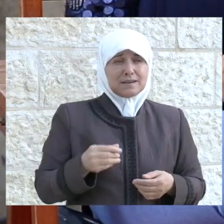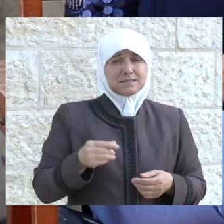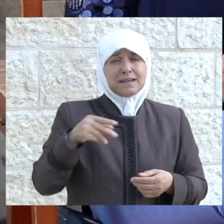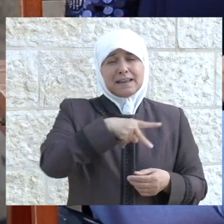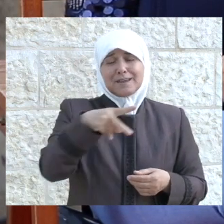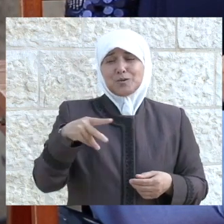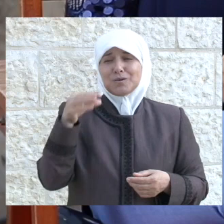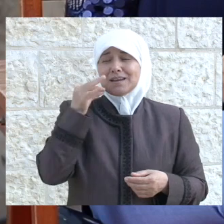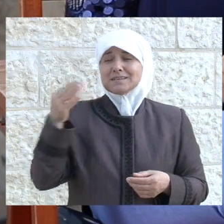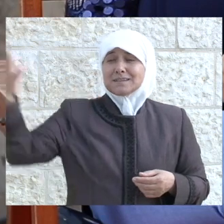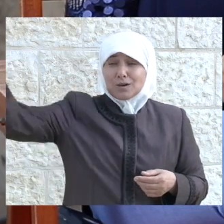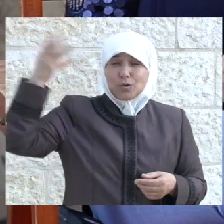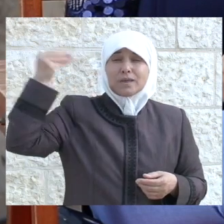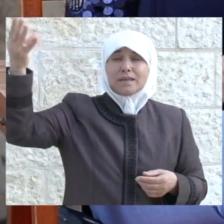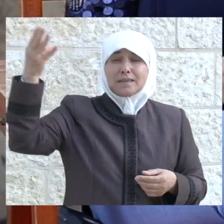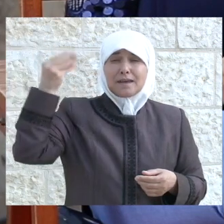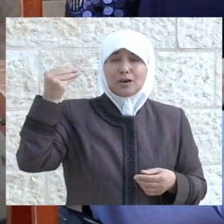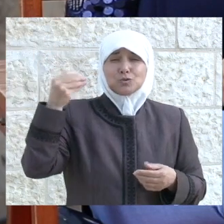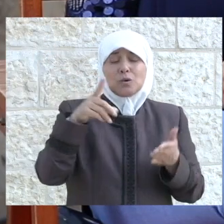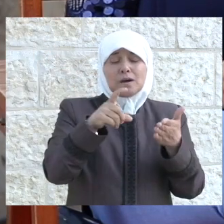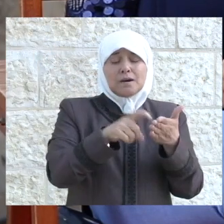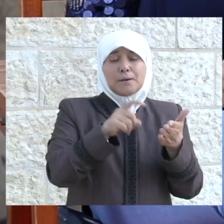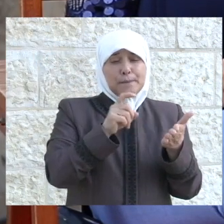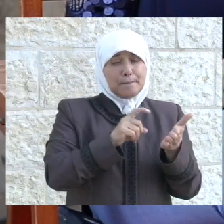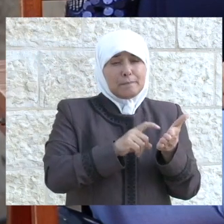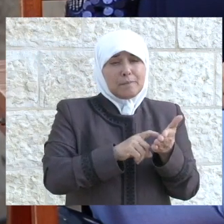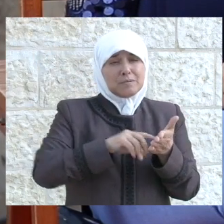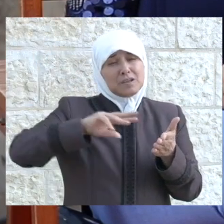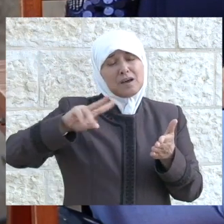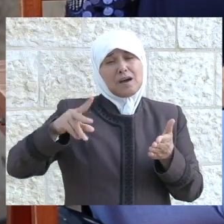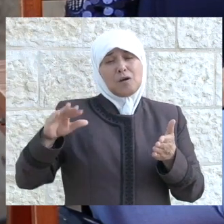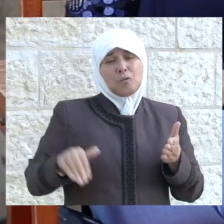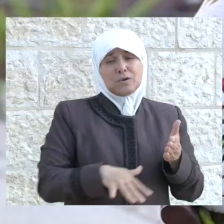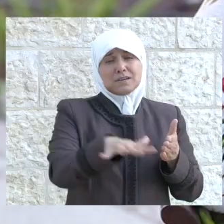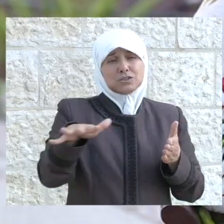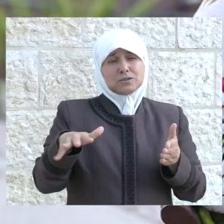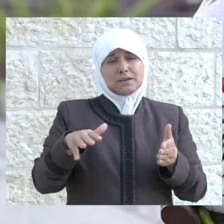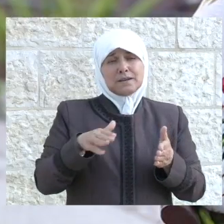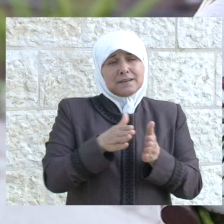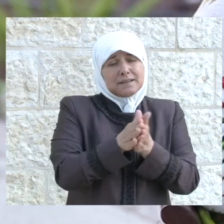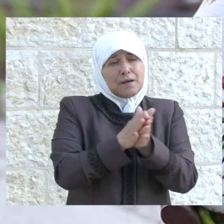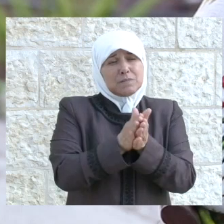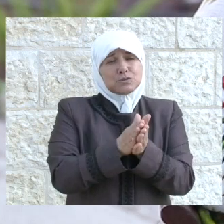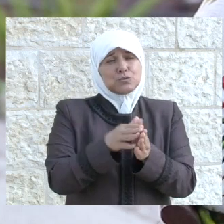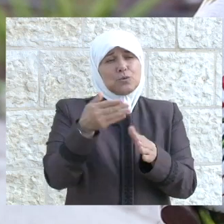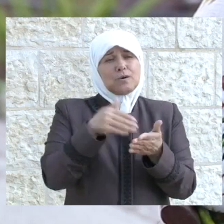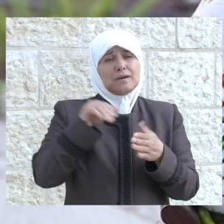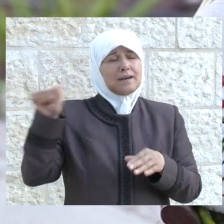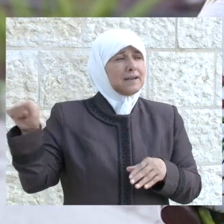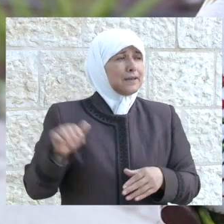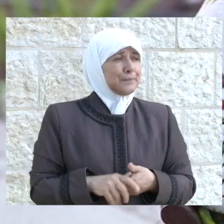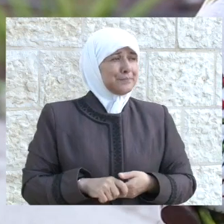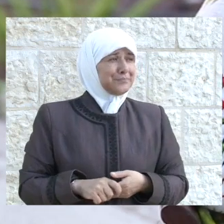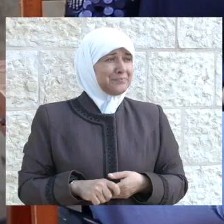منها يعني كقاعده او كحدا يحفزهم على الحلم اللي بدهم يحققوه. مزبوط مزبوط.